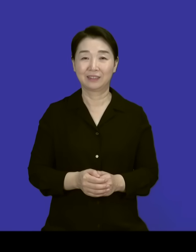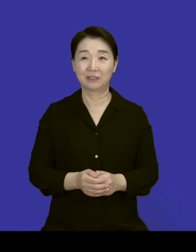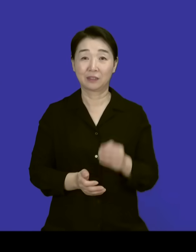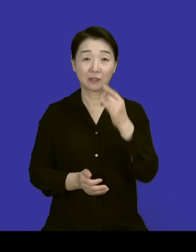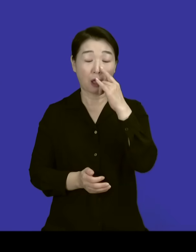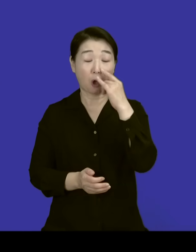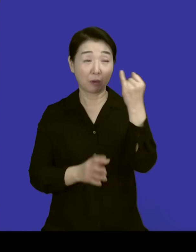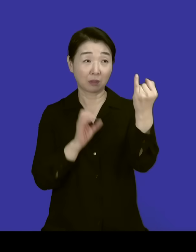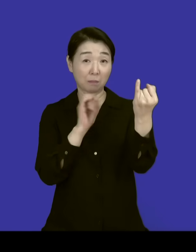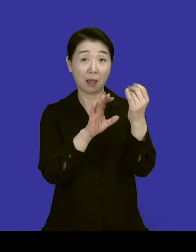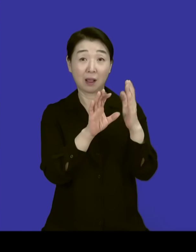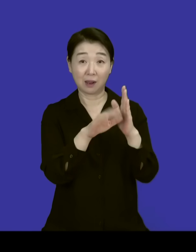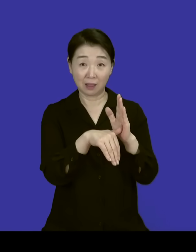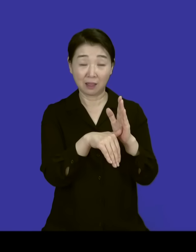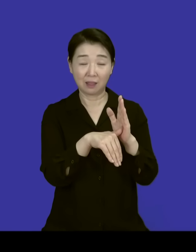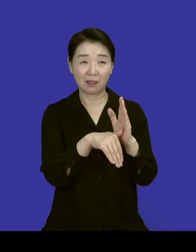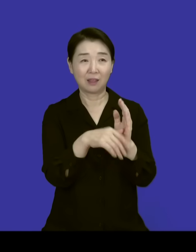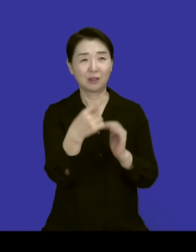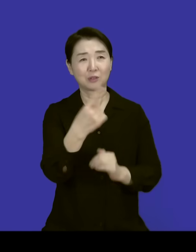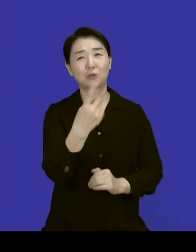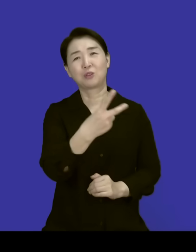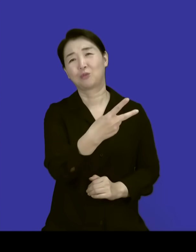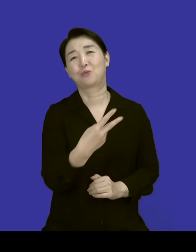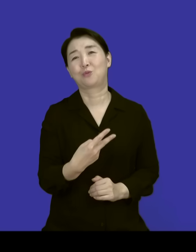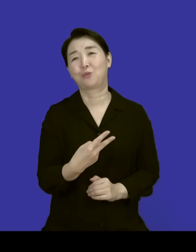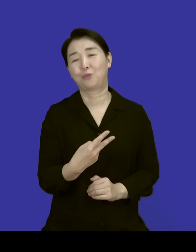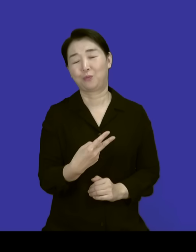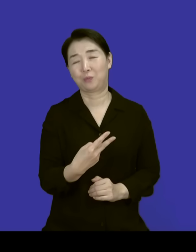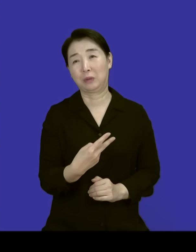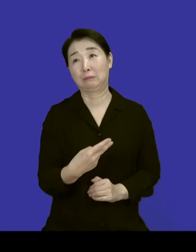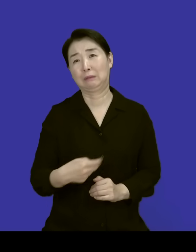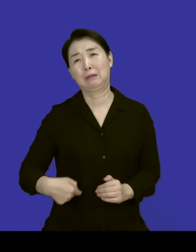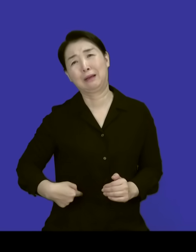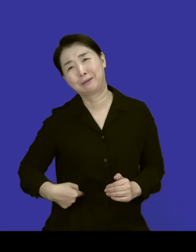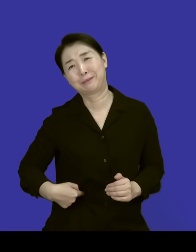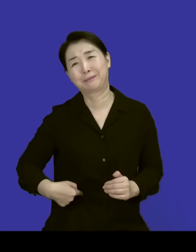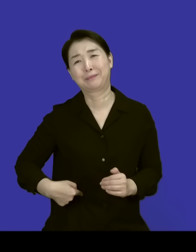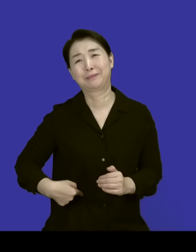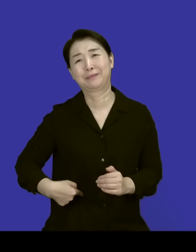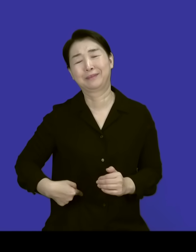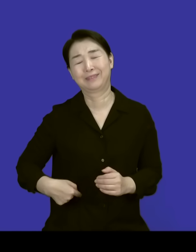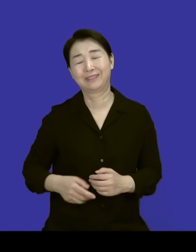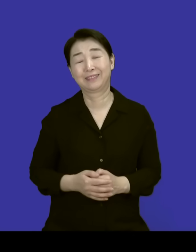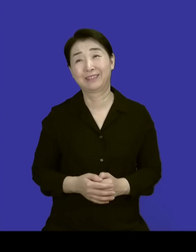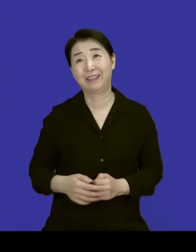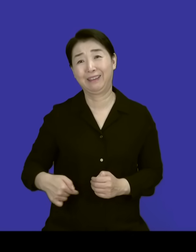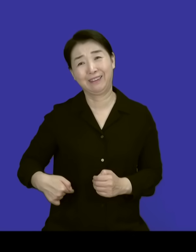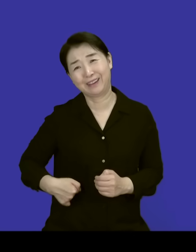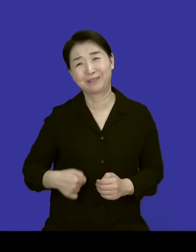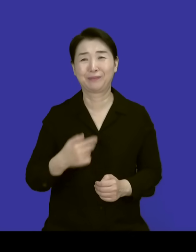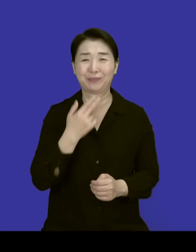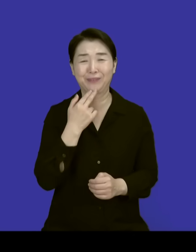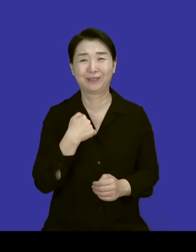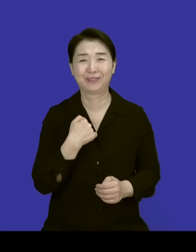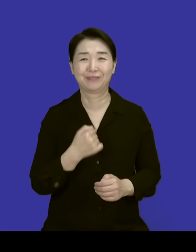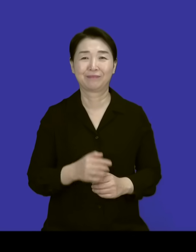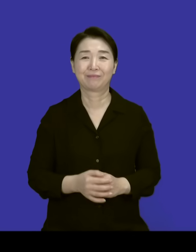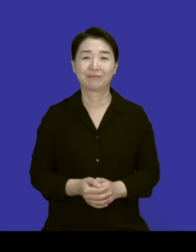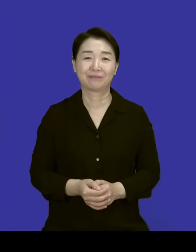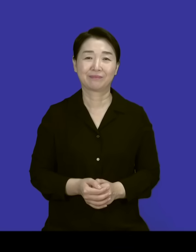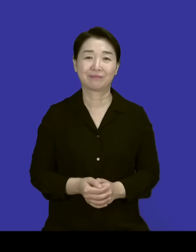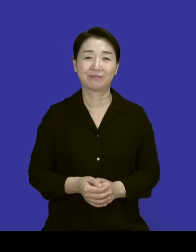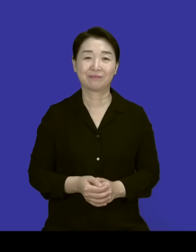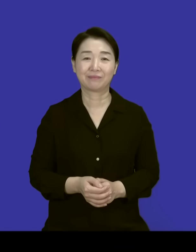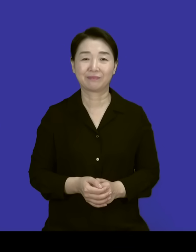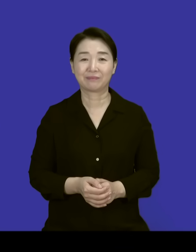어머니한테 뭐 얘기하면 그래도 1,000원, 2,000원, 몇천 원은 받을 수 있었으니까 그렇죠. 너무 양심은 없지만 네. 그날 사실 양심도 없잖아요. 그냥 학교도 네. 안 다니고. 근데